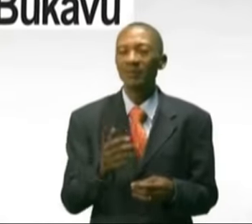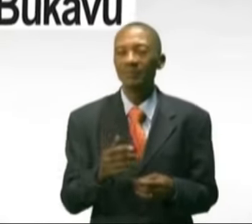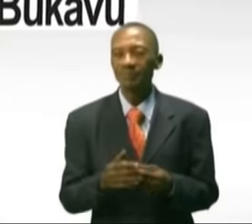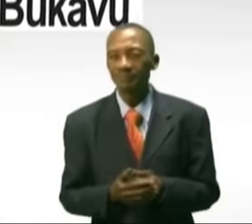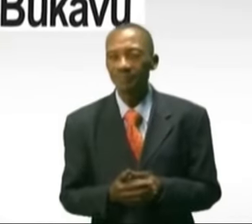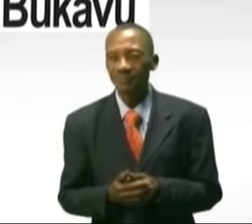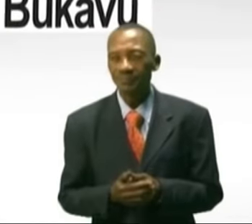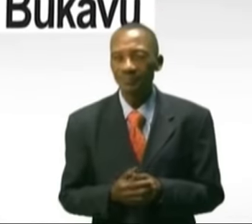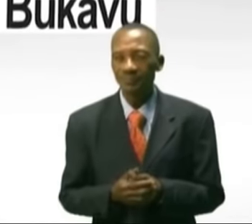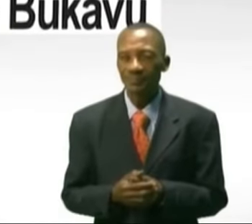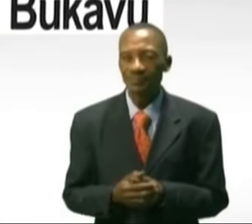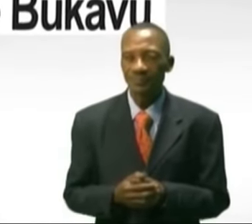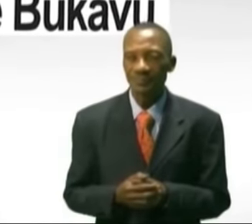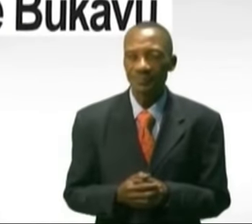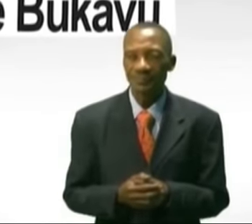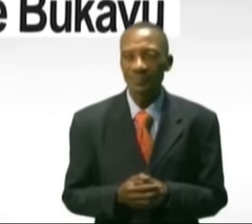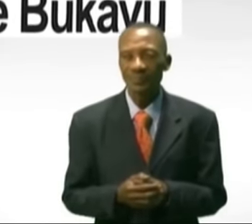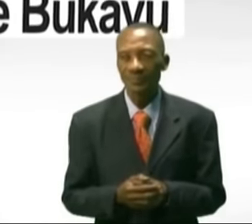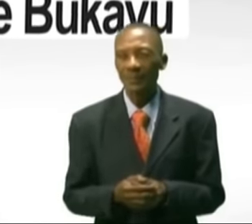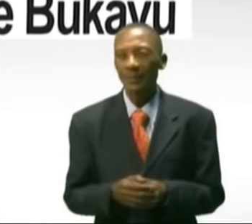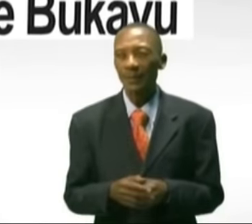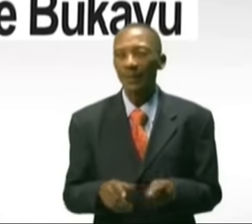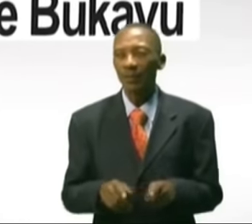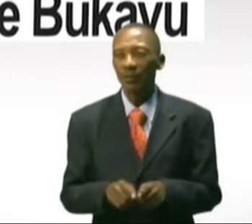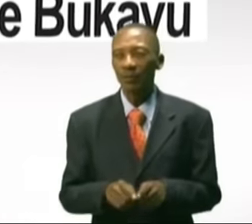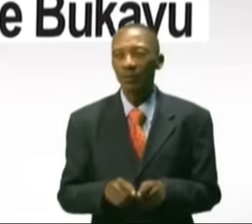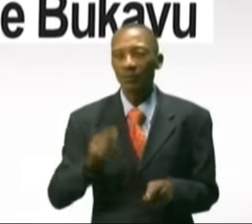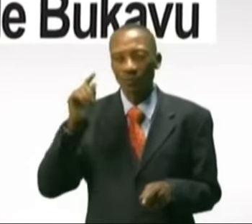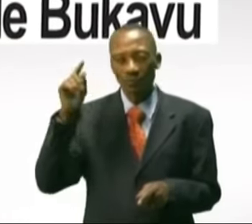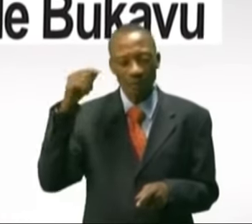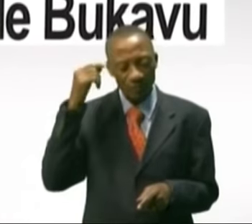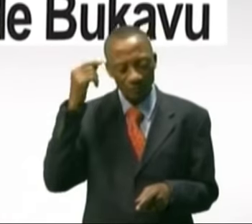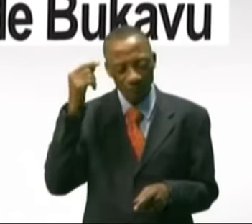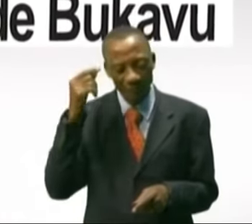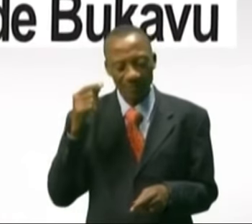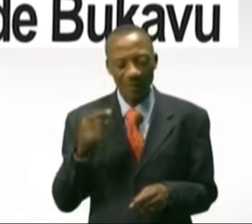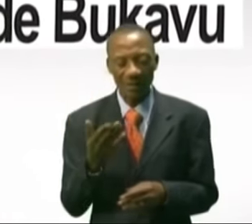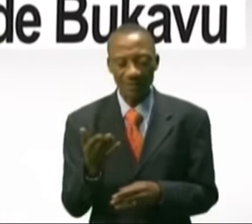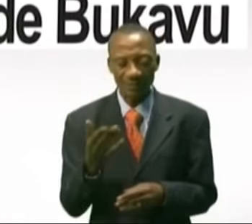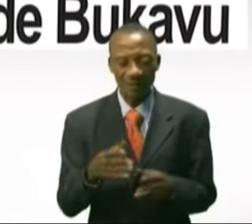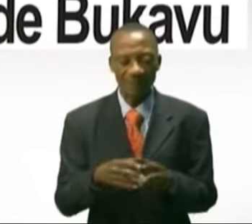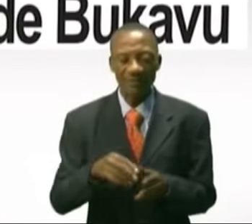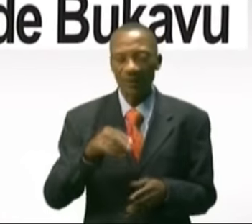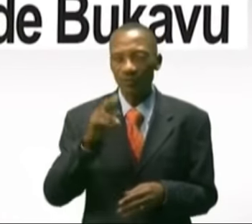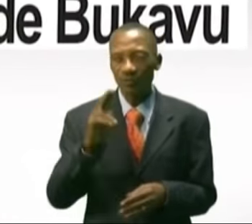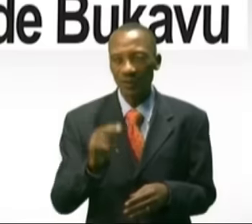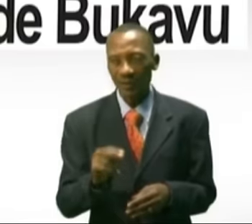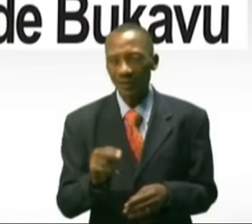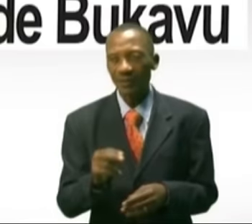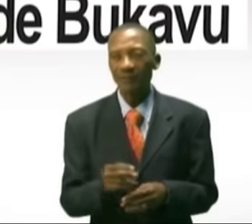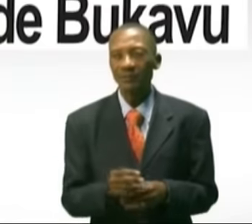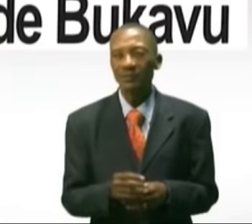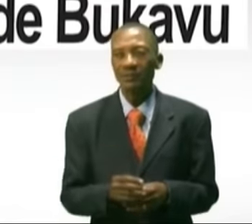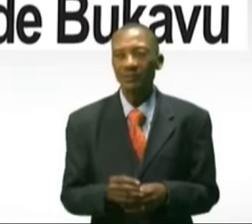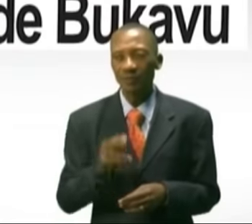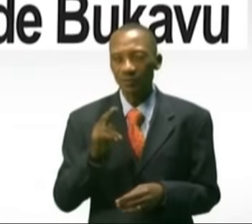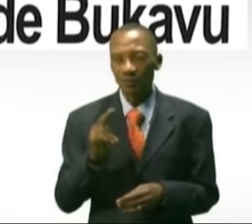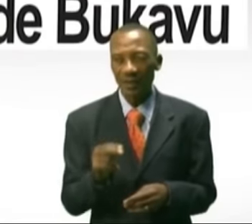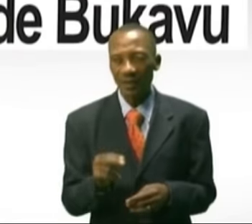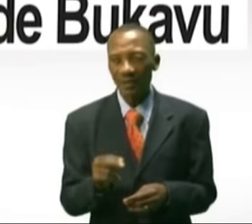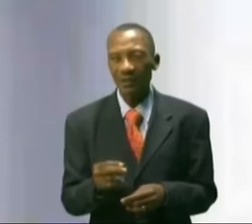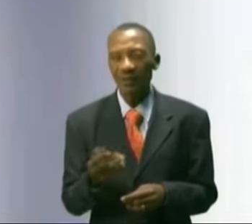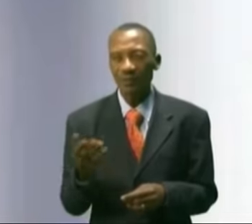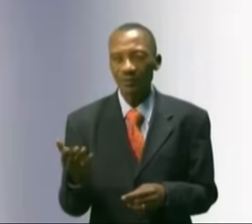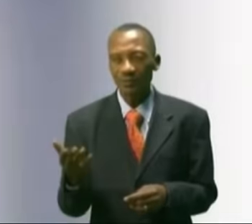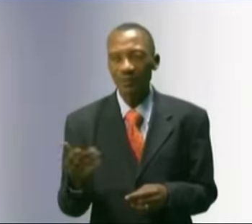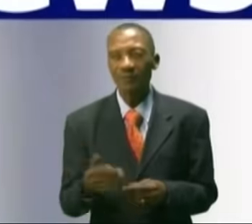demandé par le gouvernement RD congolais au Conseil de sécurité de l'ONU en décembre 2023, la MONUSCO se retire de